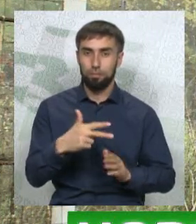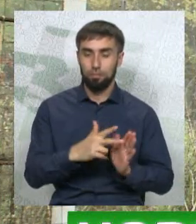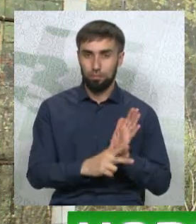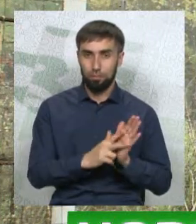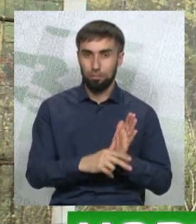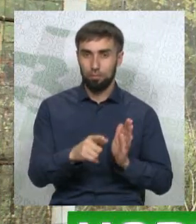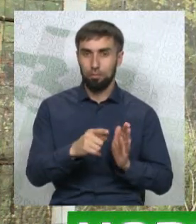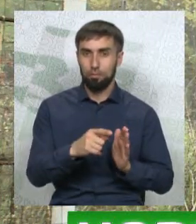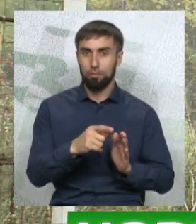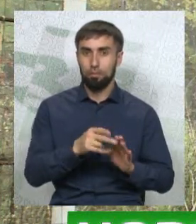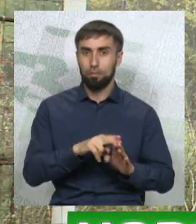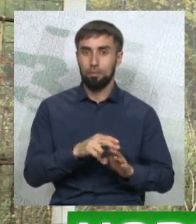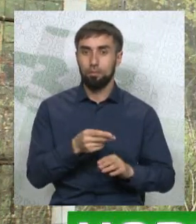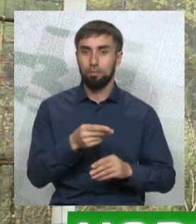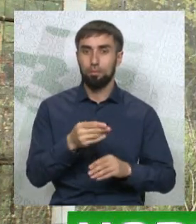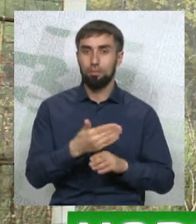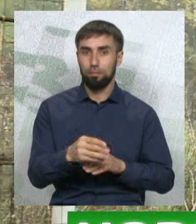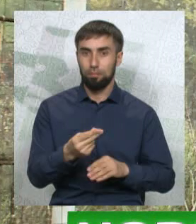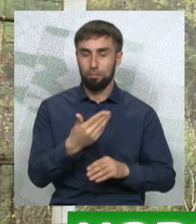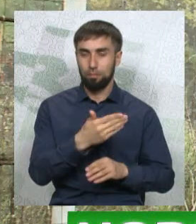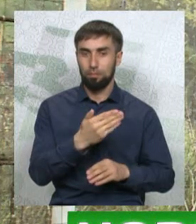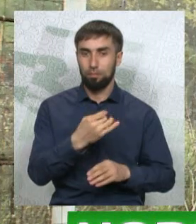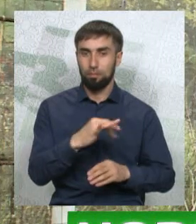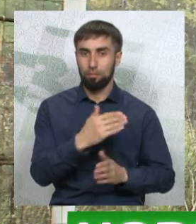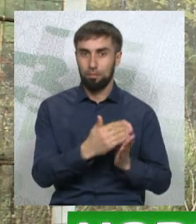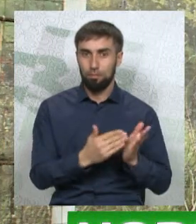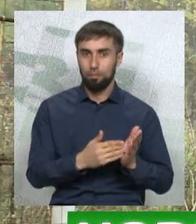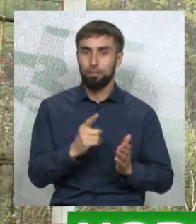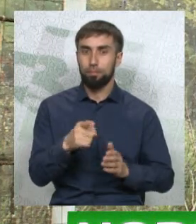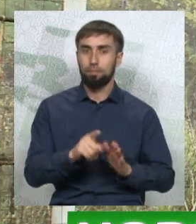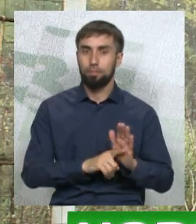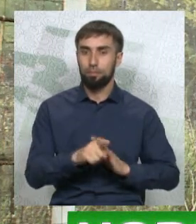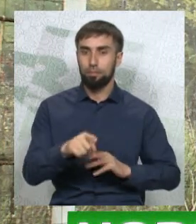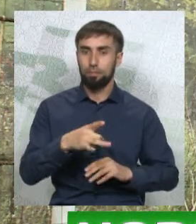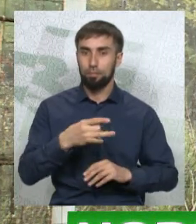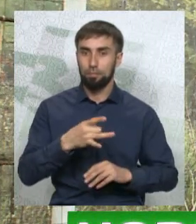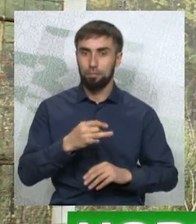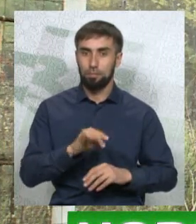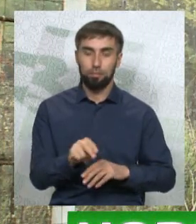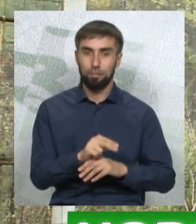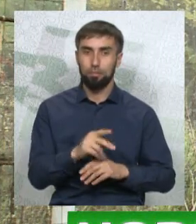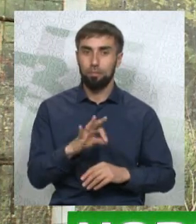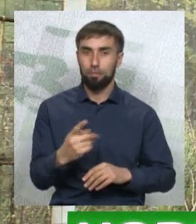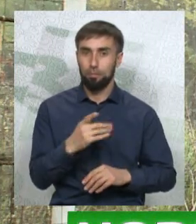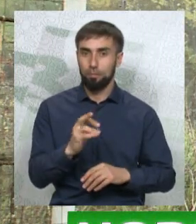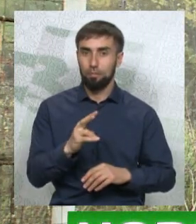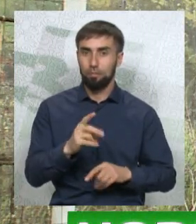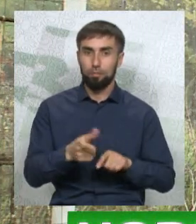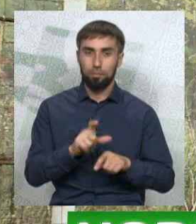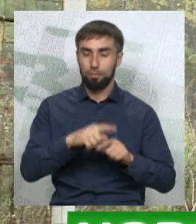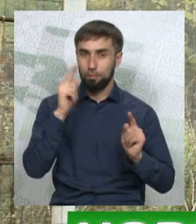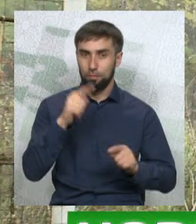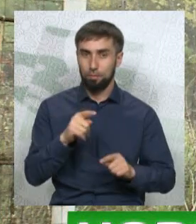программы это почему начали вот это именно этот родник во первых он очень популярен с